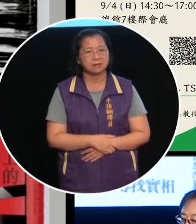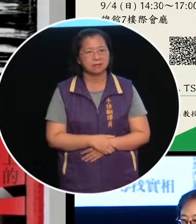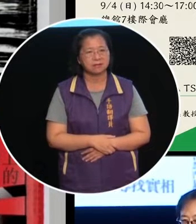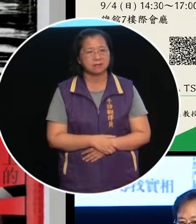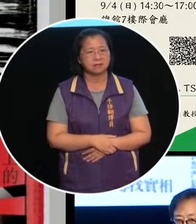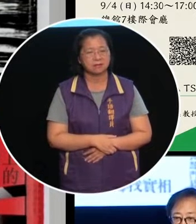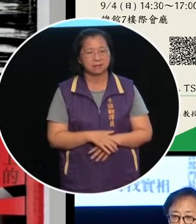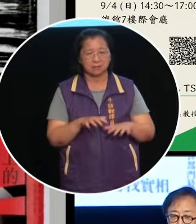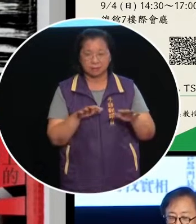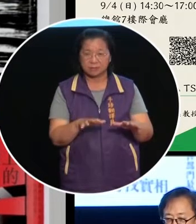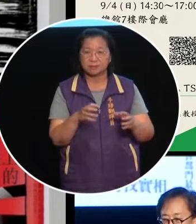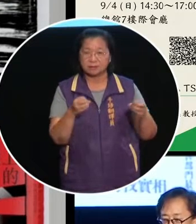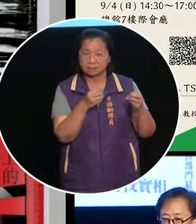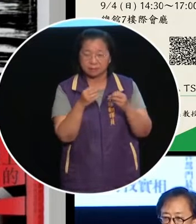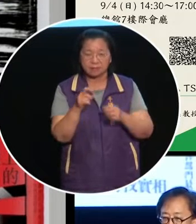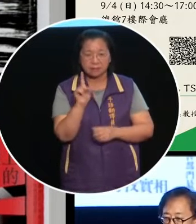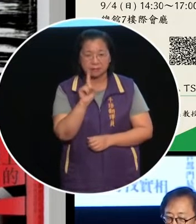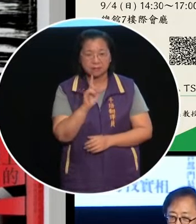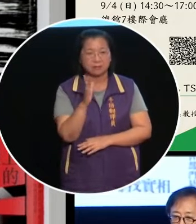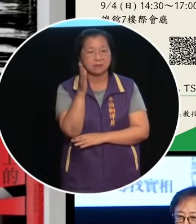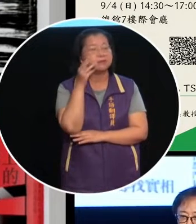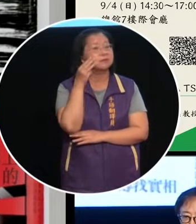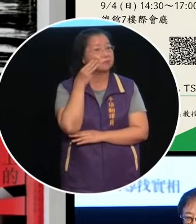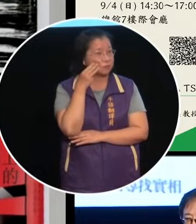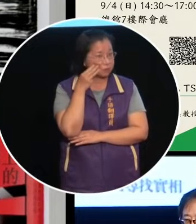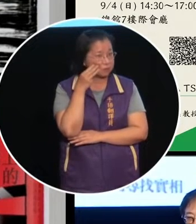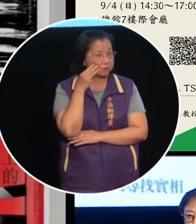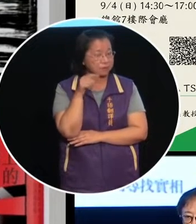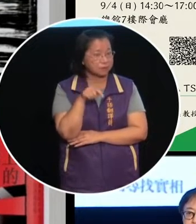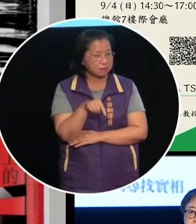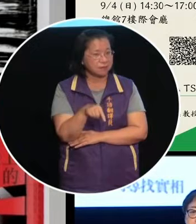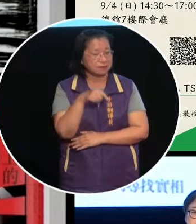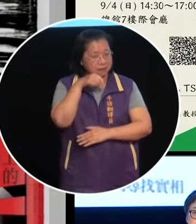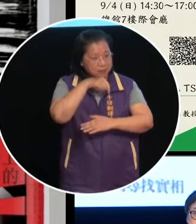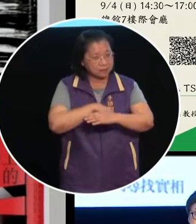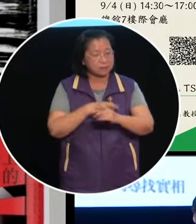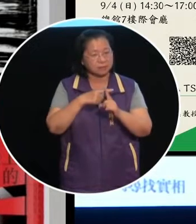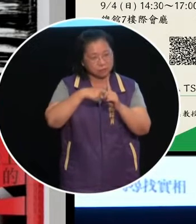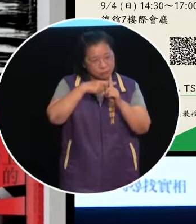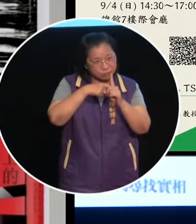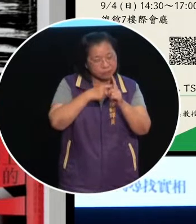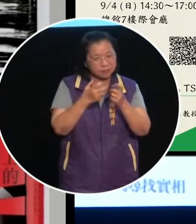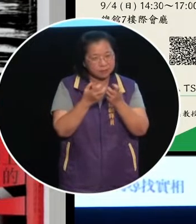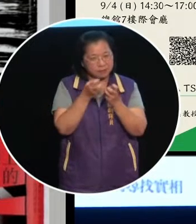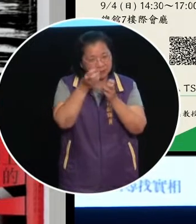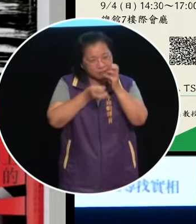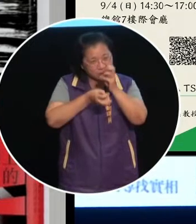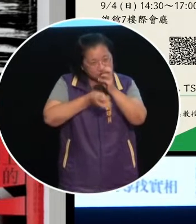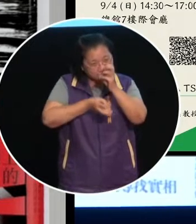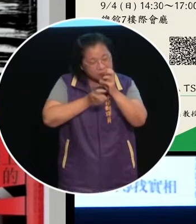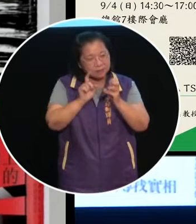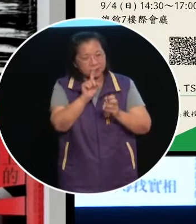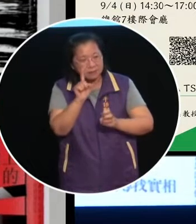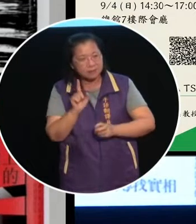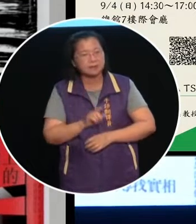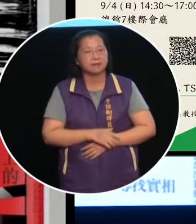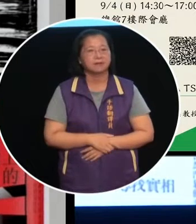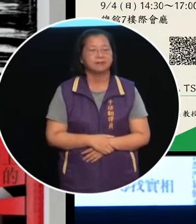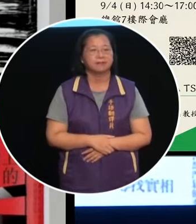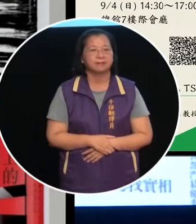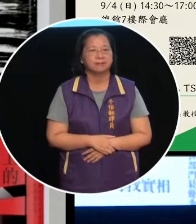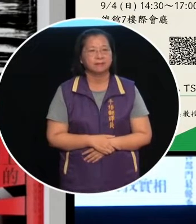天我要讲的政治的深度分析。比较少看，能够少看，比较少看